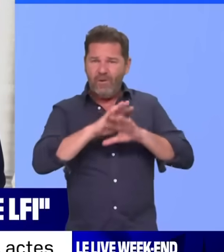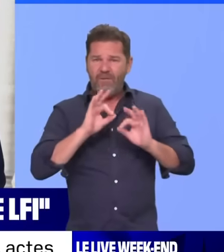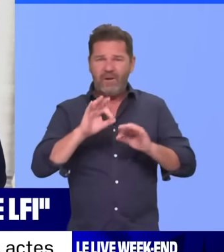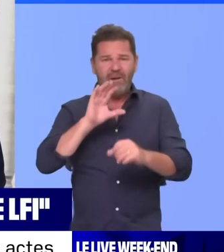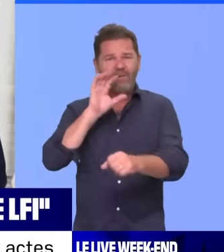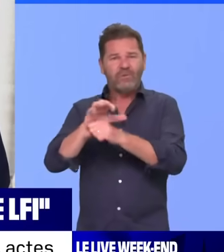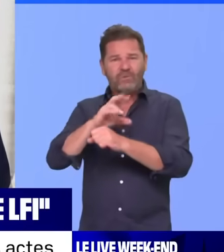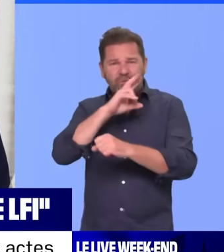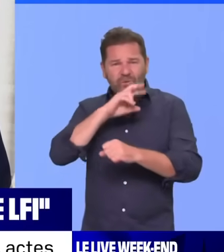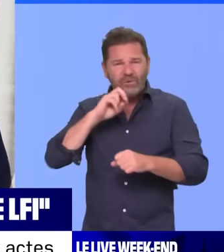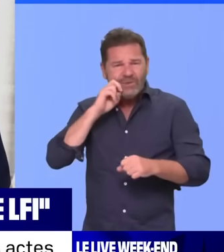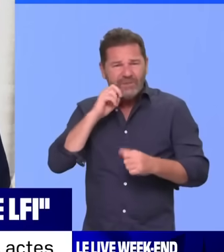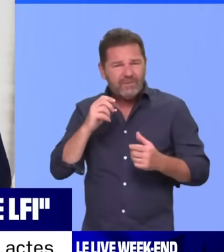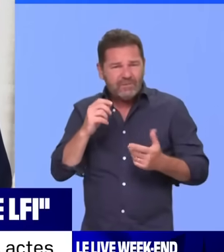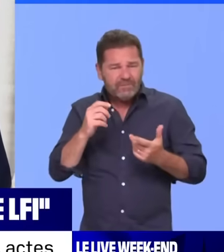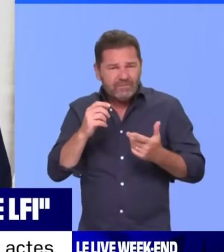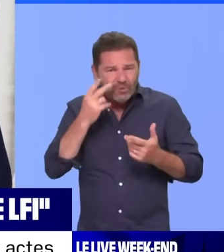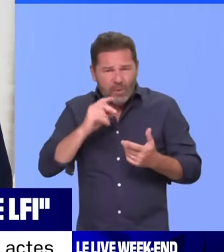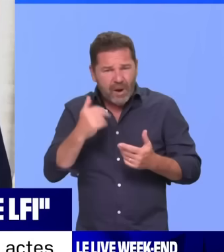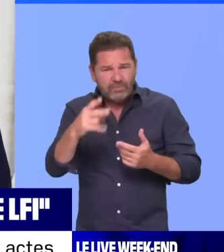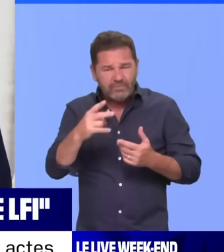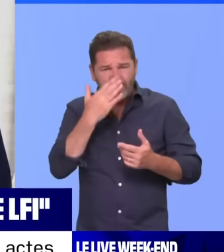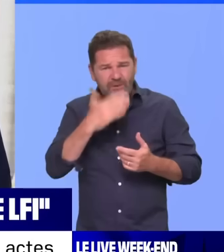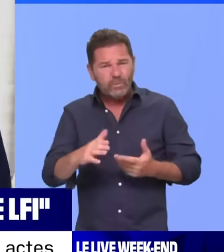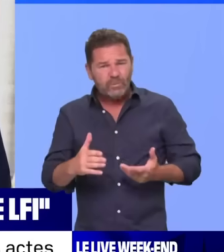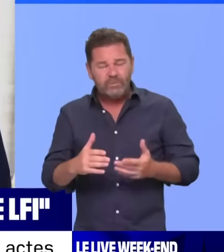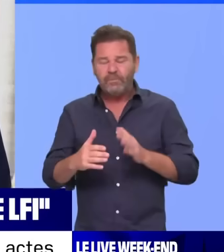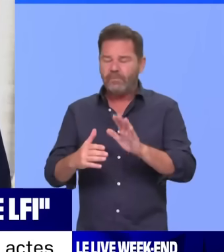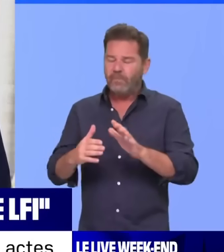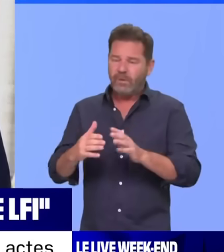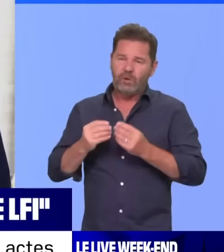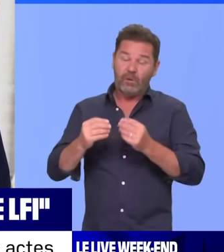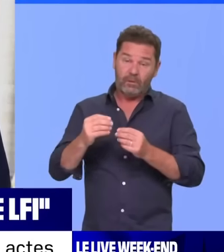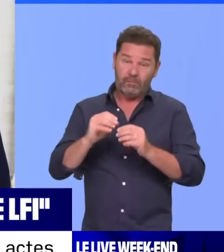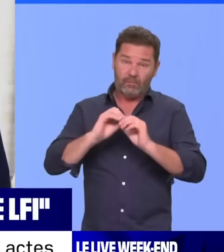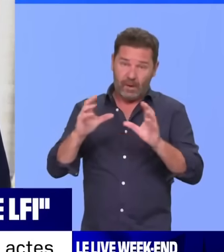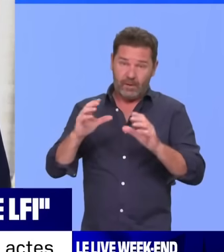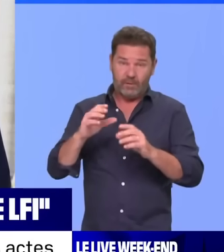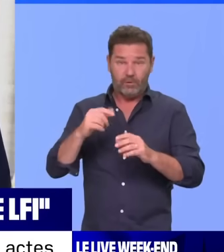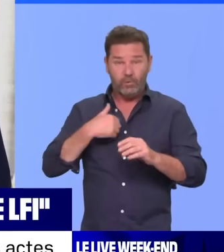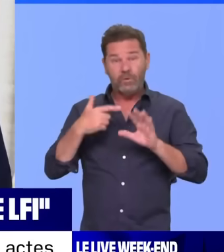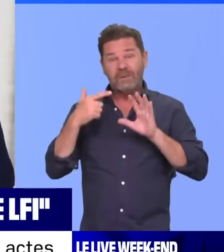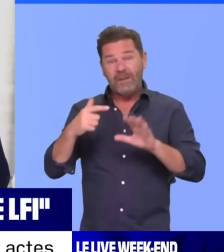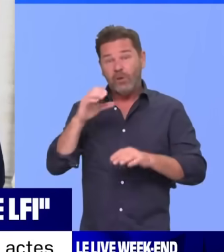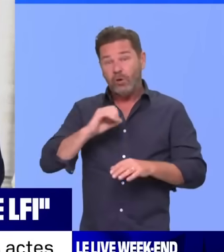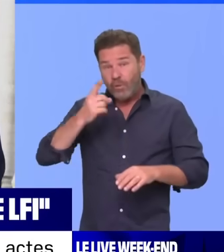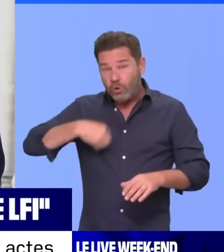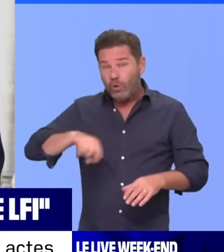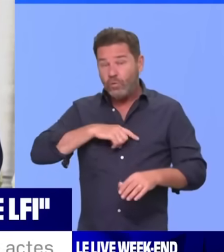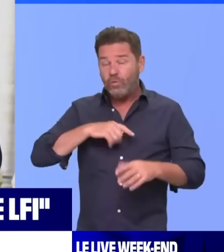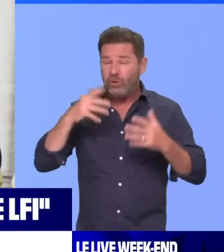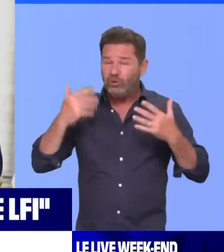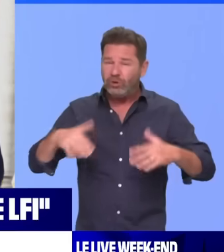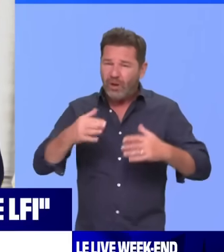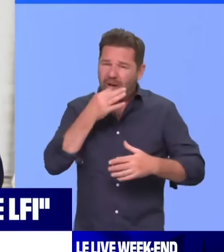tisme au sein de vent je comprends pas écoutez ce qu'il y a à comprendre c'est très simple c'est que notre position sur le 7 octobre elle est très simple nous avons condamné avec la plus